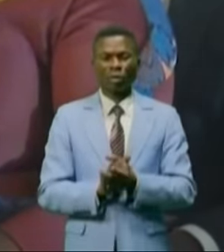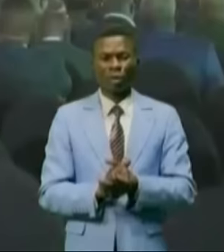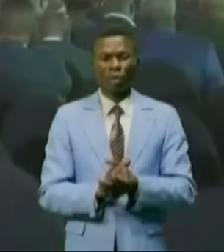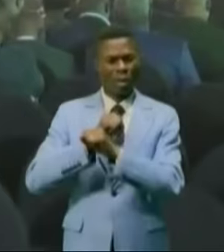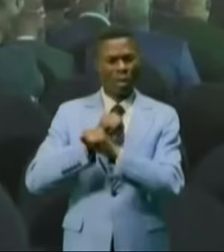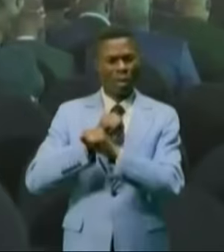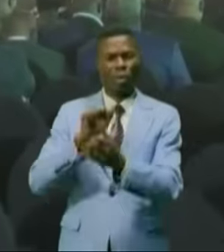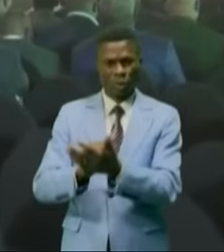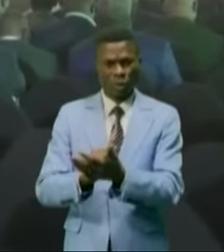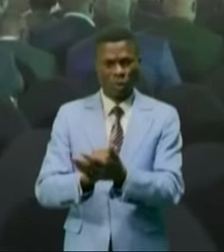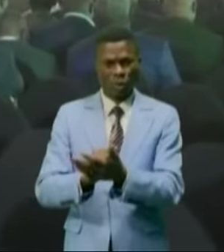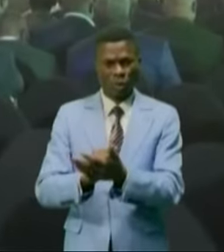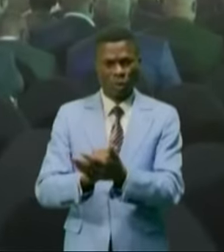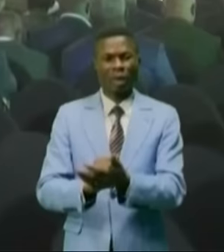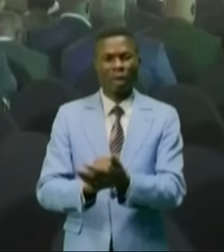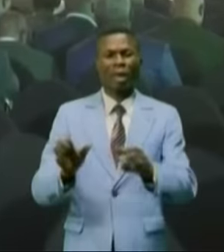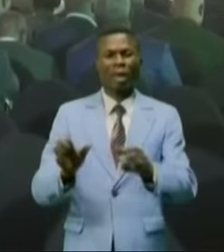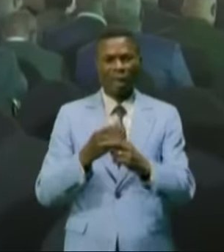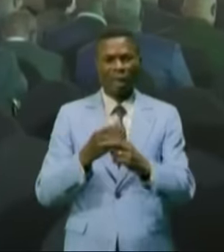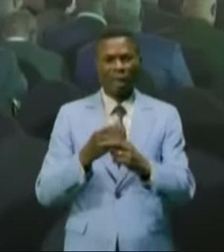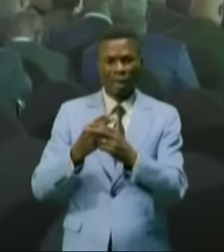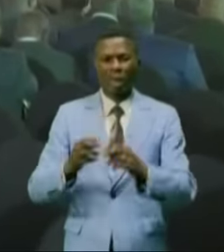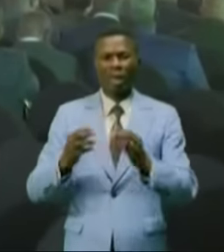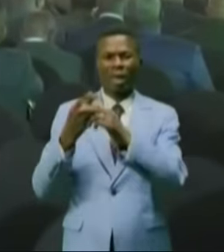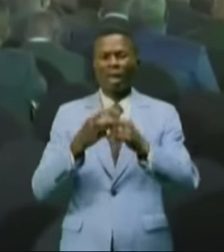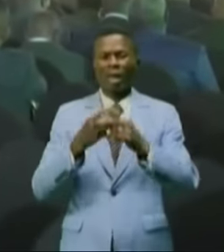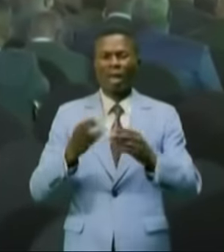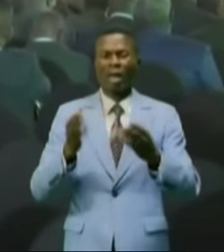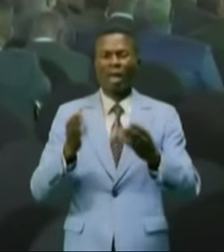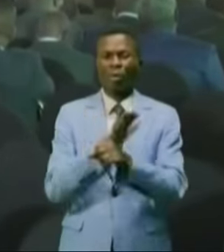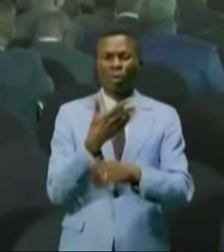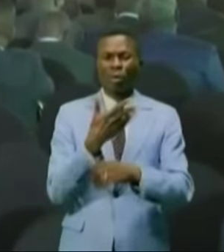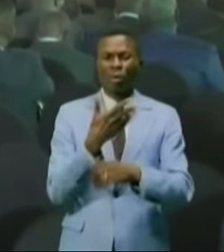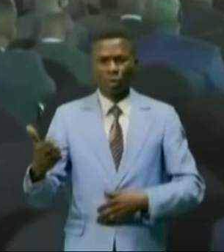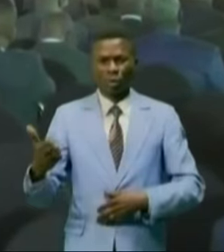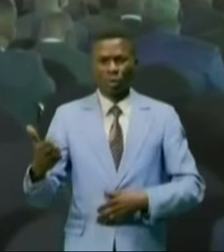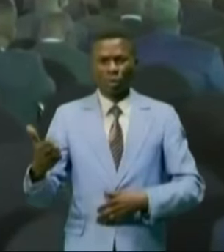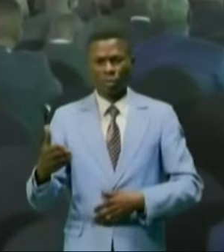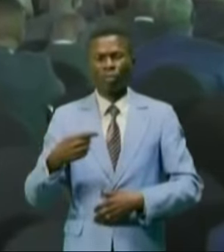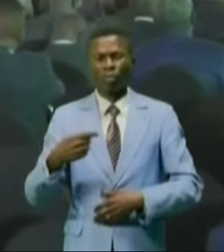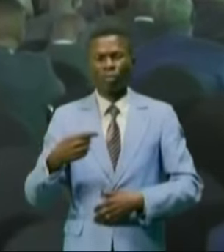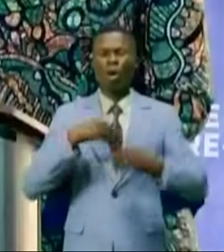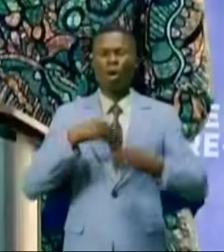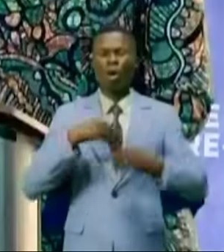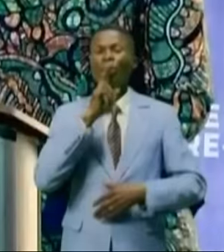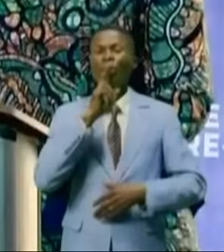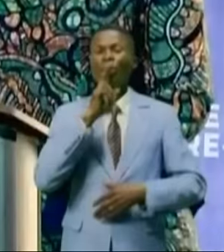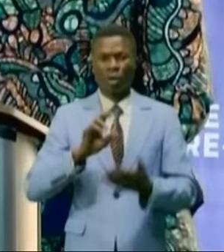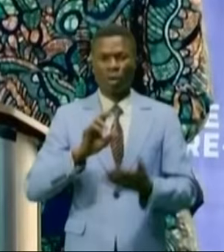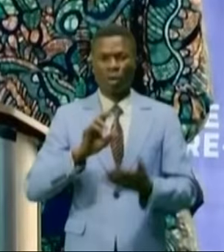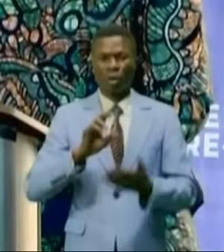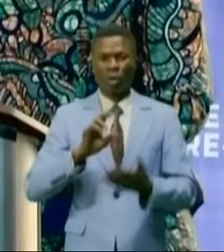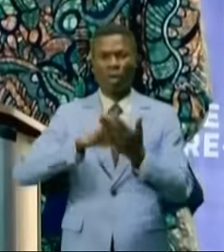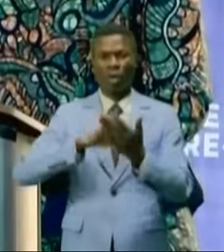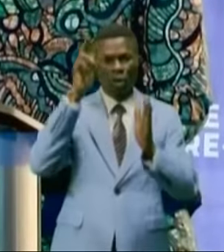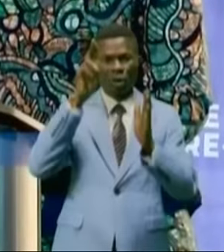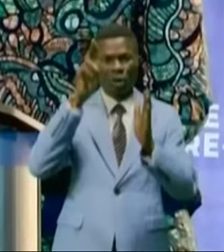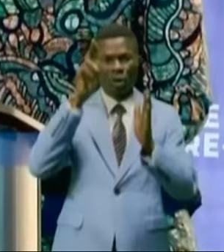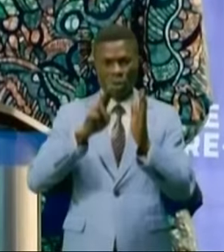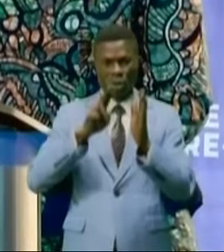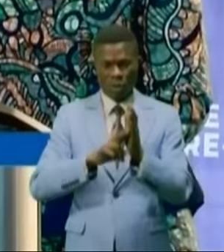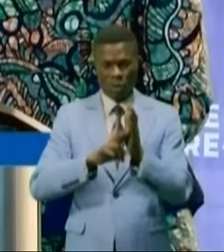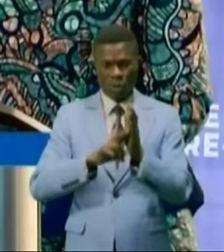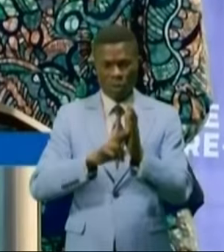sur l'unité, la sécurité et la prospérité. Je suis persuadée que le programme d'action du gouvernement sera un